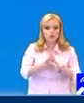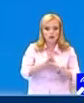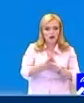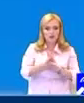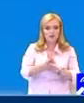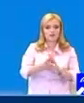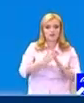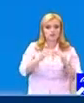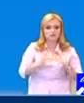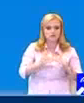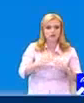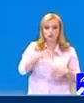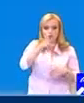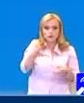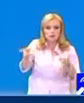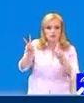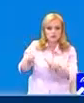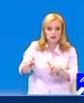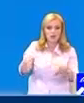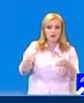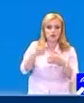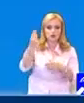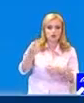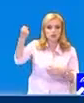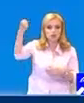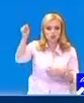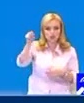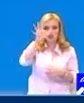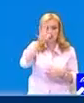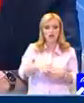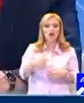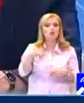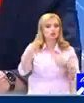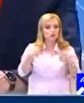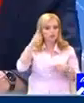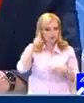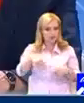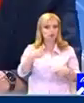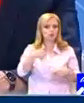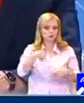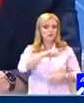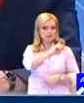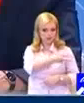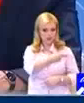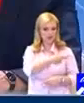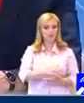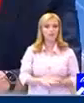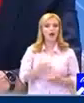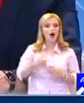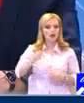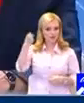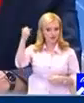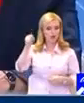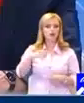lăsăm pe socialiști să câștige Chișinău. Deci întotdeauna am știut că potențialul nostru este foarte mare. Este o victorie importantă pentru